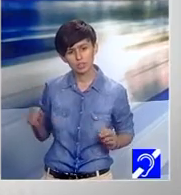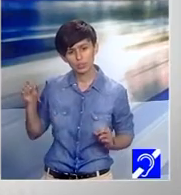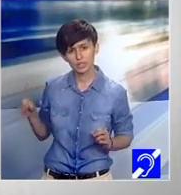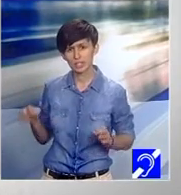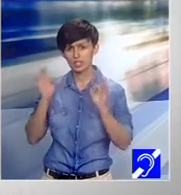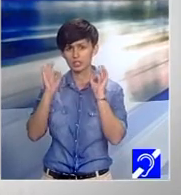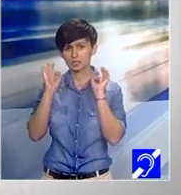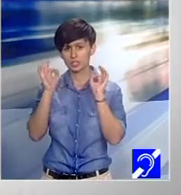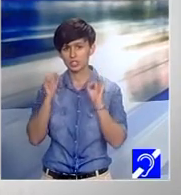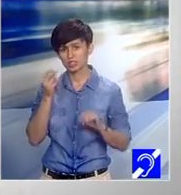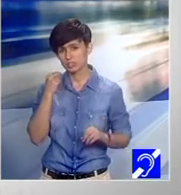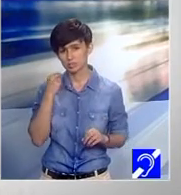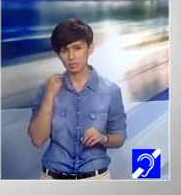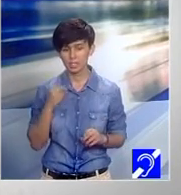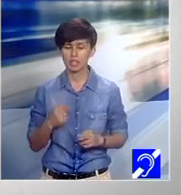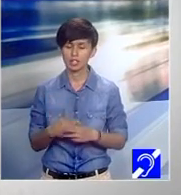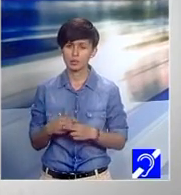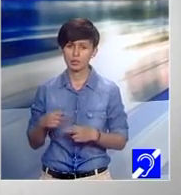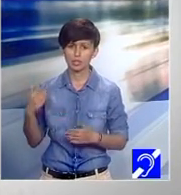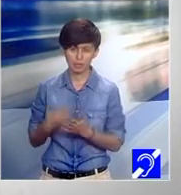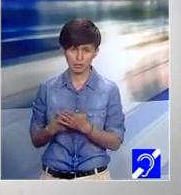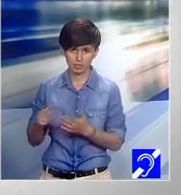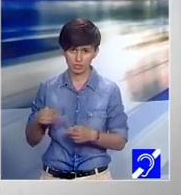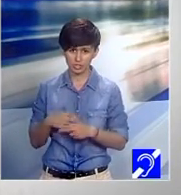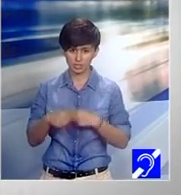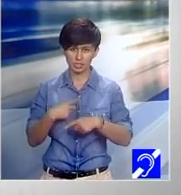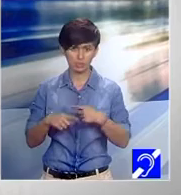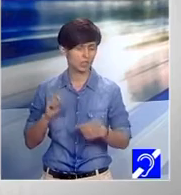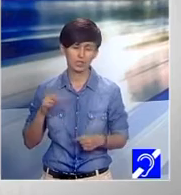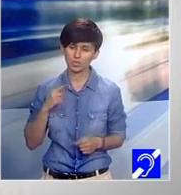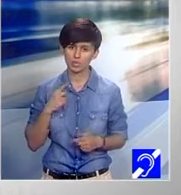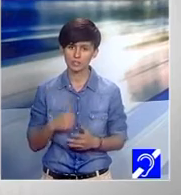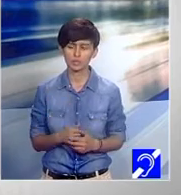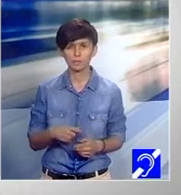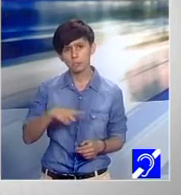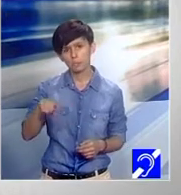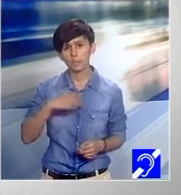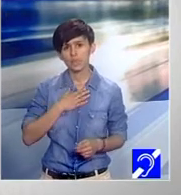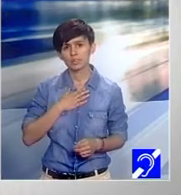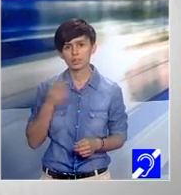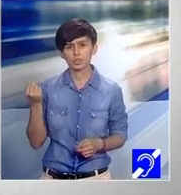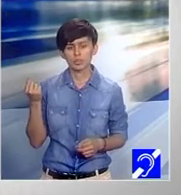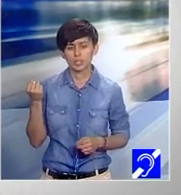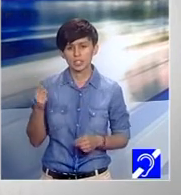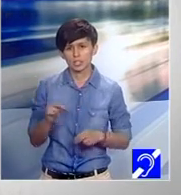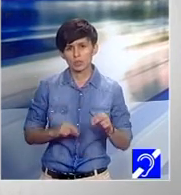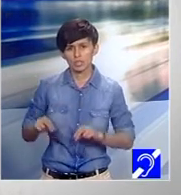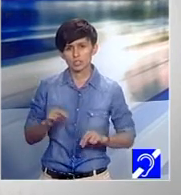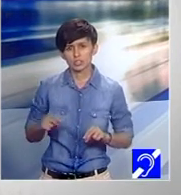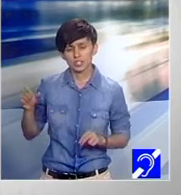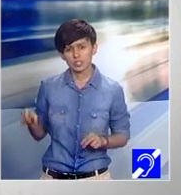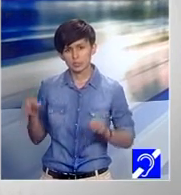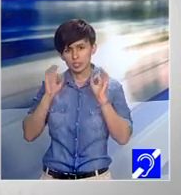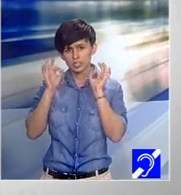nu există. Deci noi am făcut un parteneriat cu Asociația Dieteticienilor din România. Am avut un simpozion în